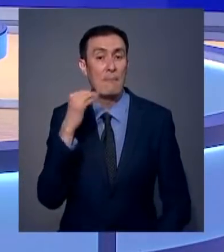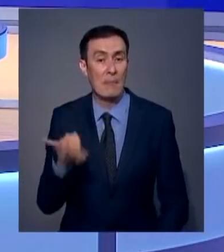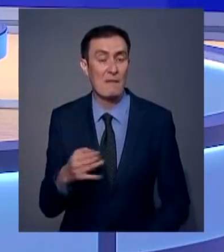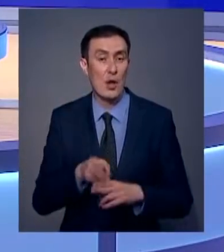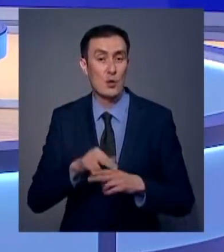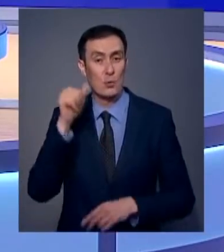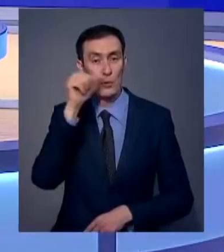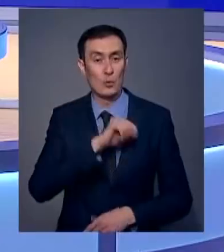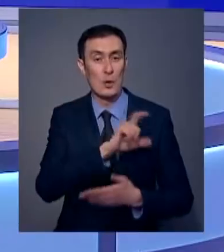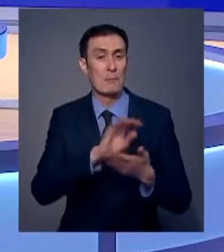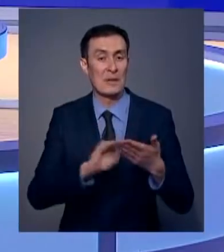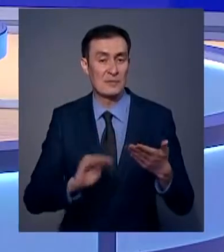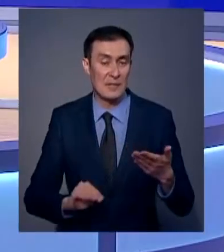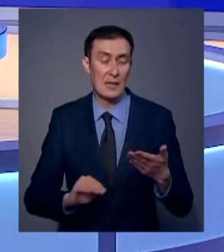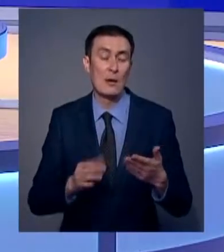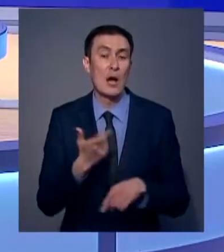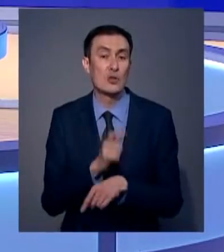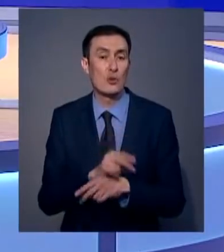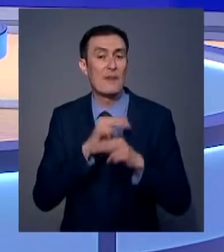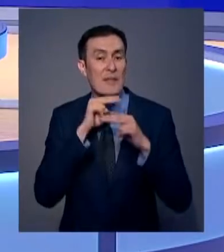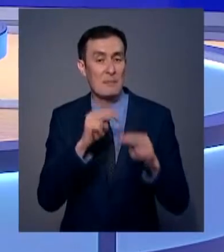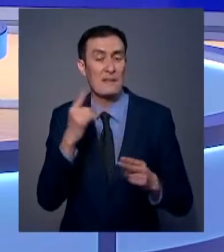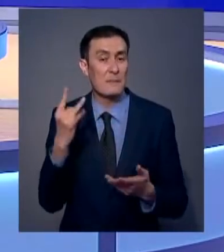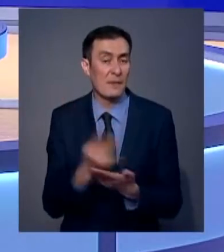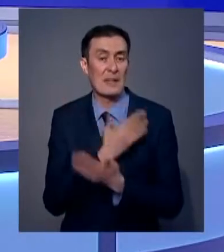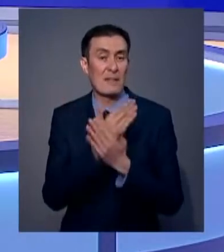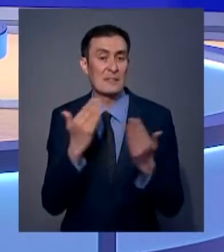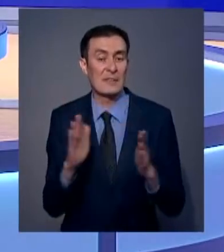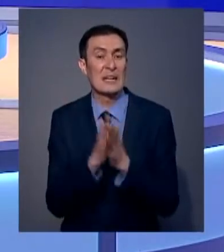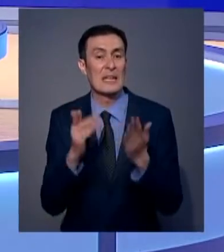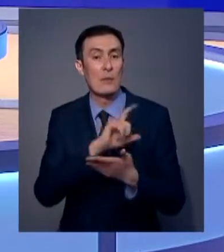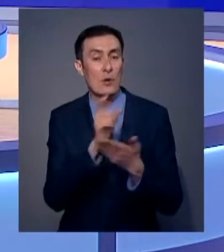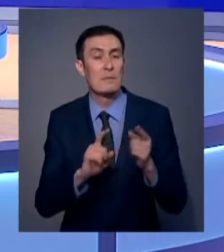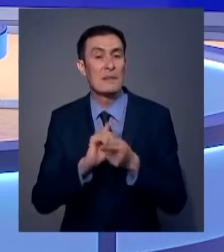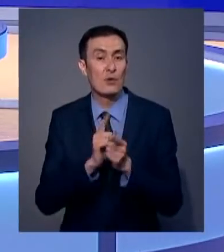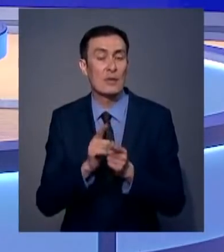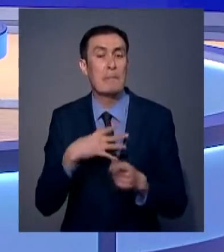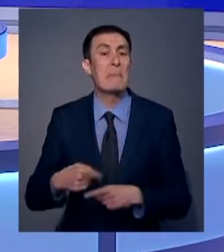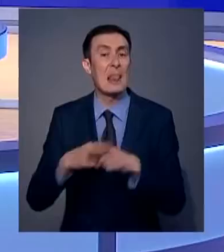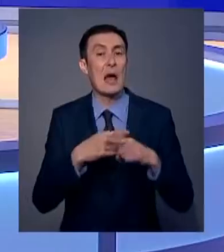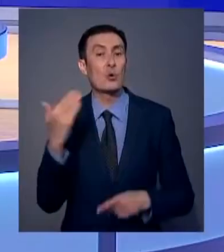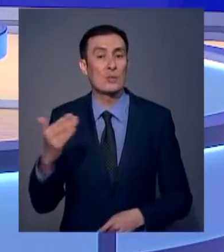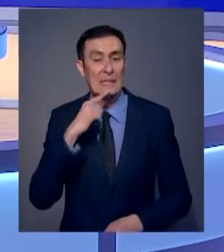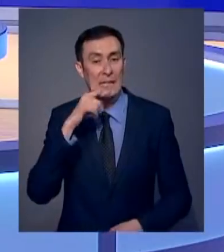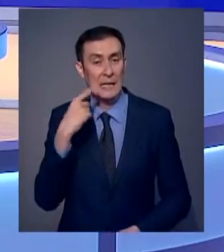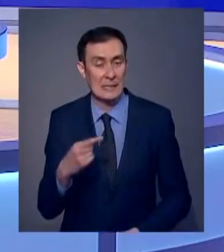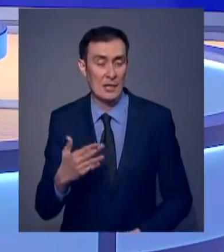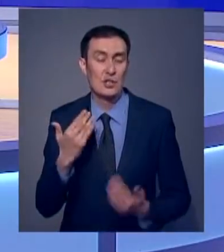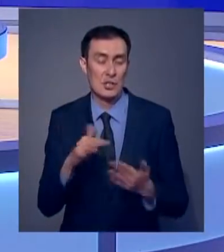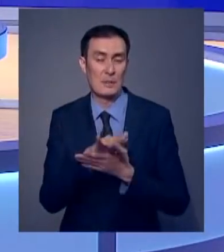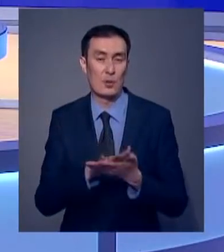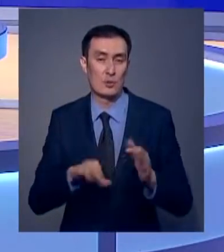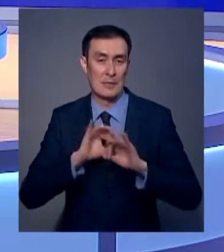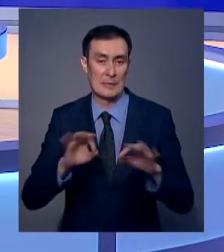этом году к произведениям мыслителя особое внимание, ведь впервые на выставке книги поэта, переведенные на белорусский язык. Дмитрий Лукша